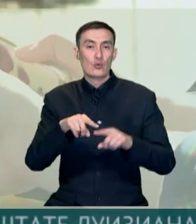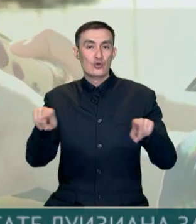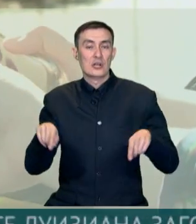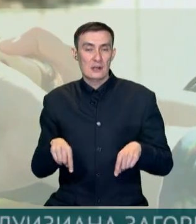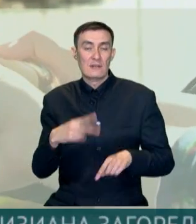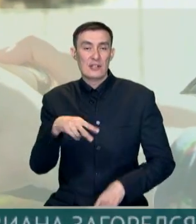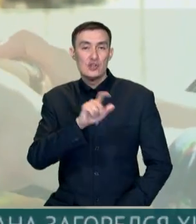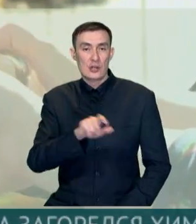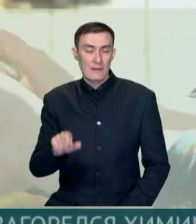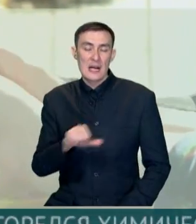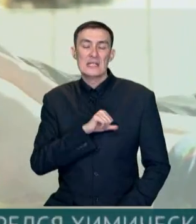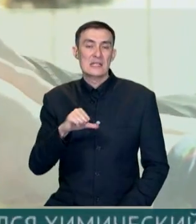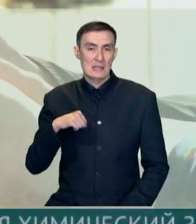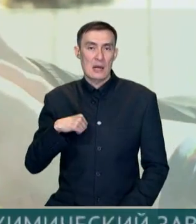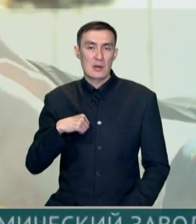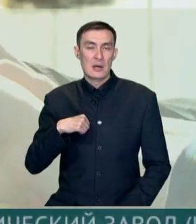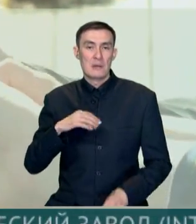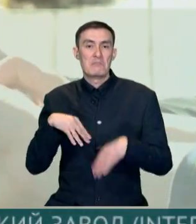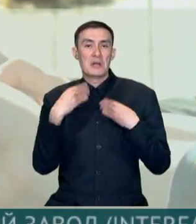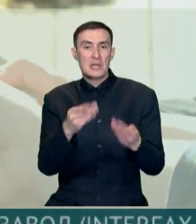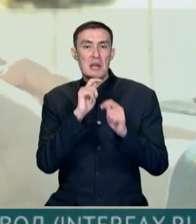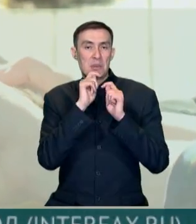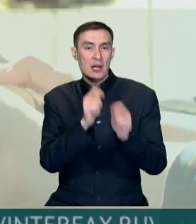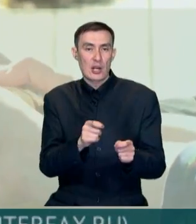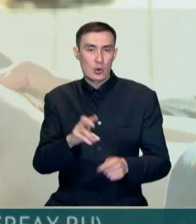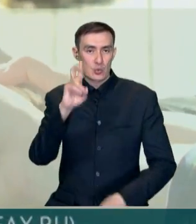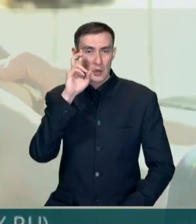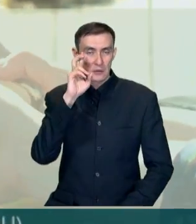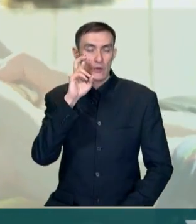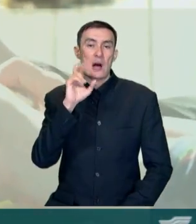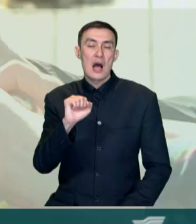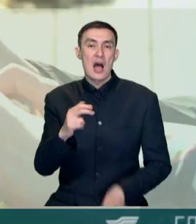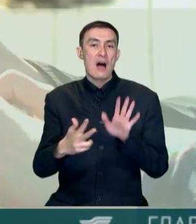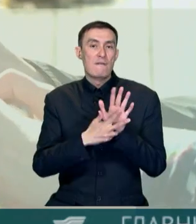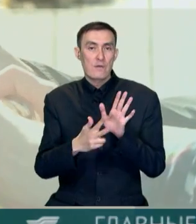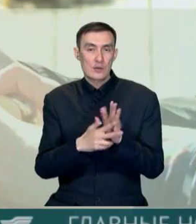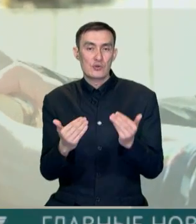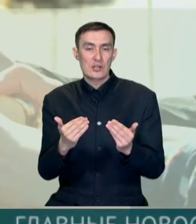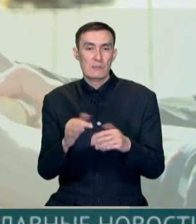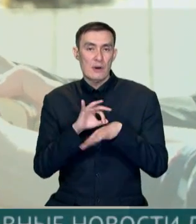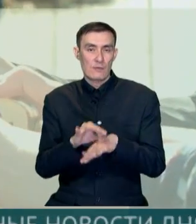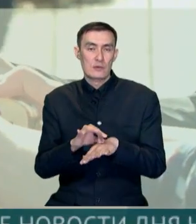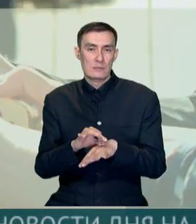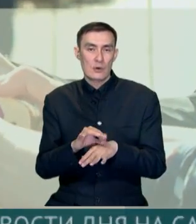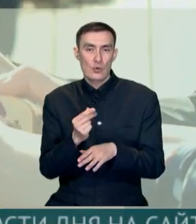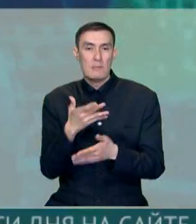20 человек уже просто сами они передали безвозмездно государству. По 8 у нас идет уже